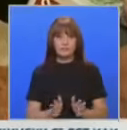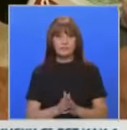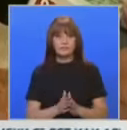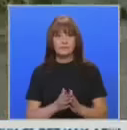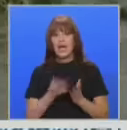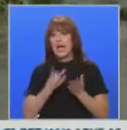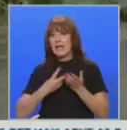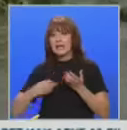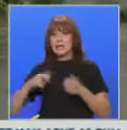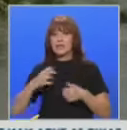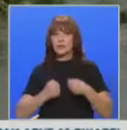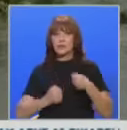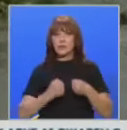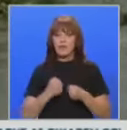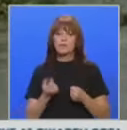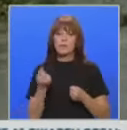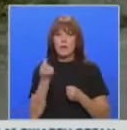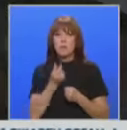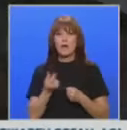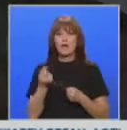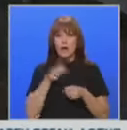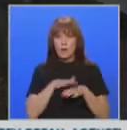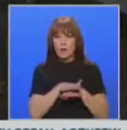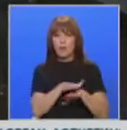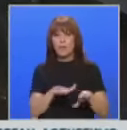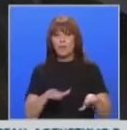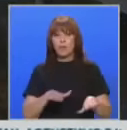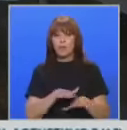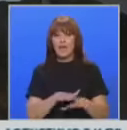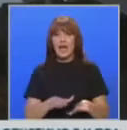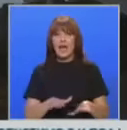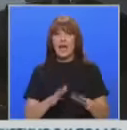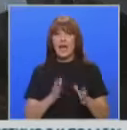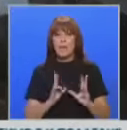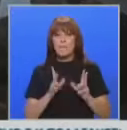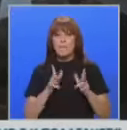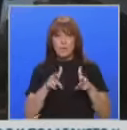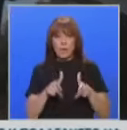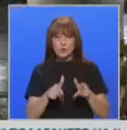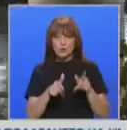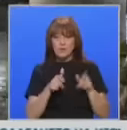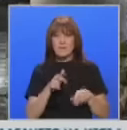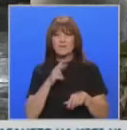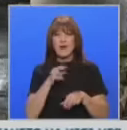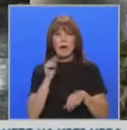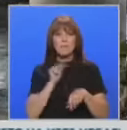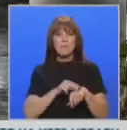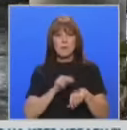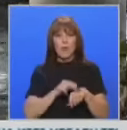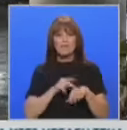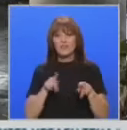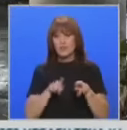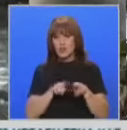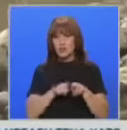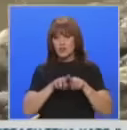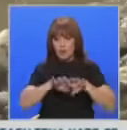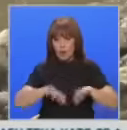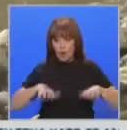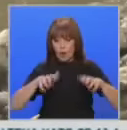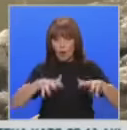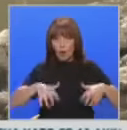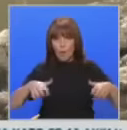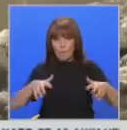Излязох от колата и лека по лека после доплувах до брега. Десетки мостове в Пловдив, над Марица и край града са с подкопани основи, именно заради незаконния